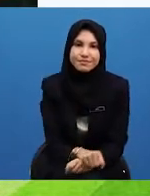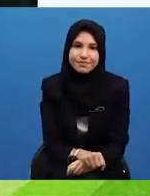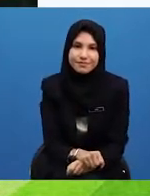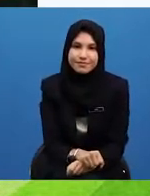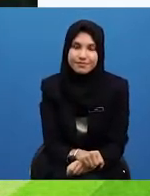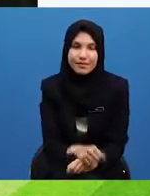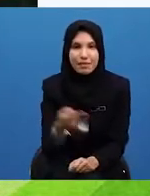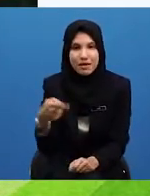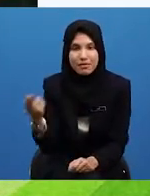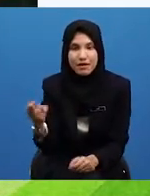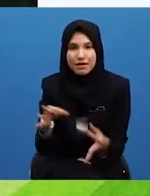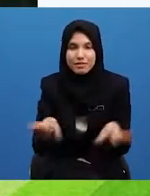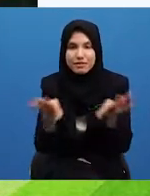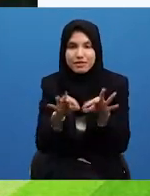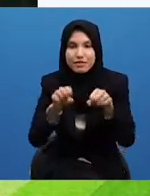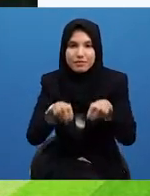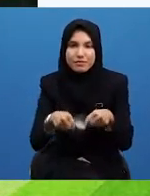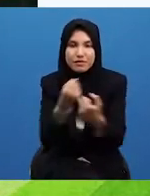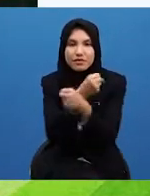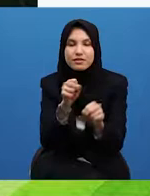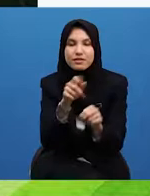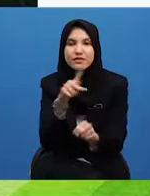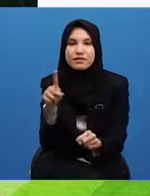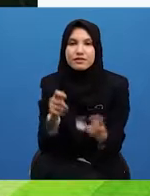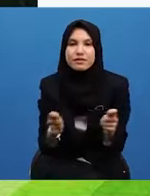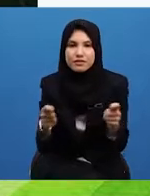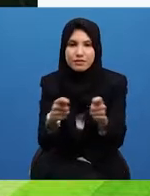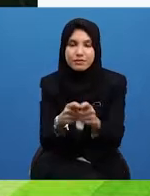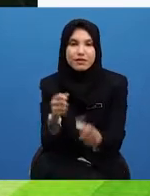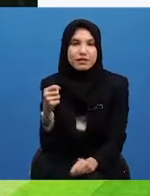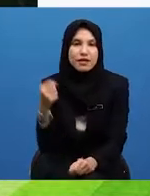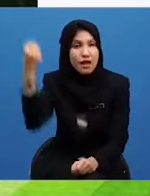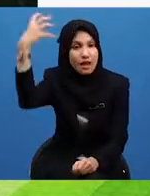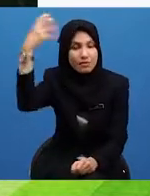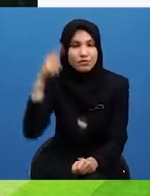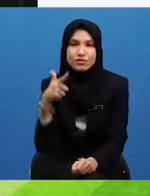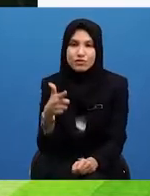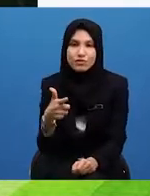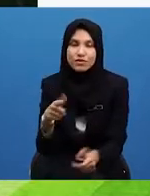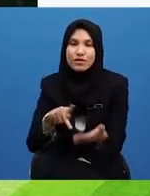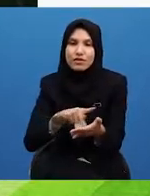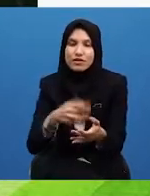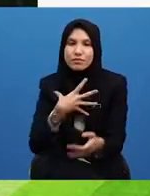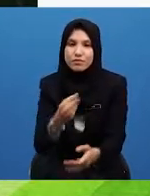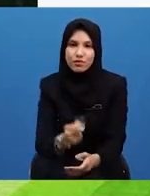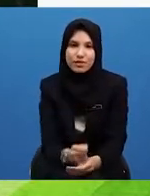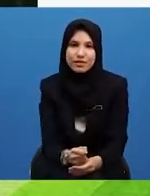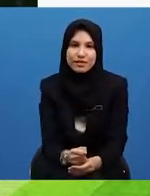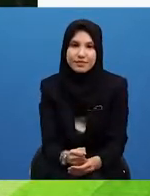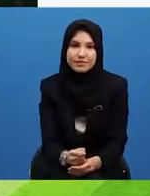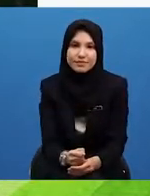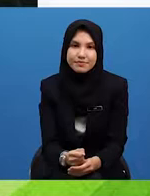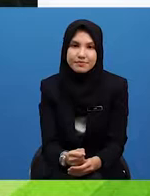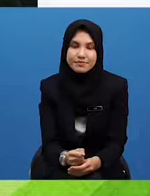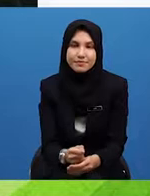bahan-bahan penting yang mudah disediakan adalah seperti lampu Solo Kak putih sebagai screen putih